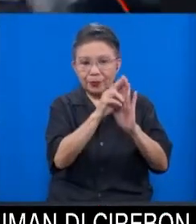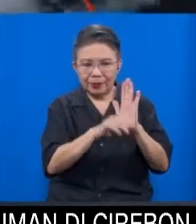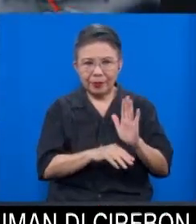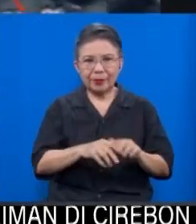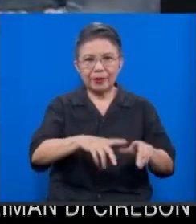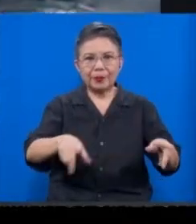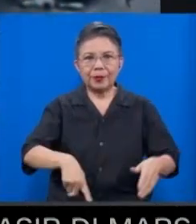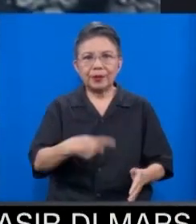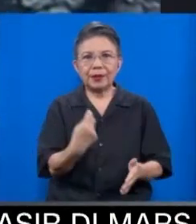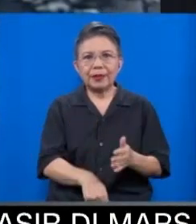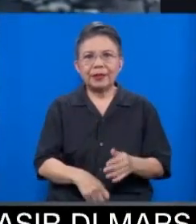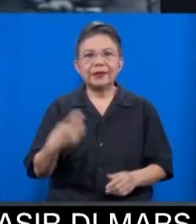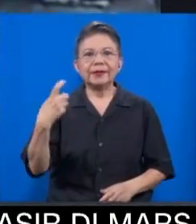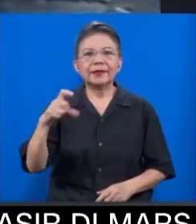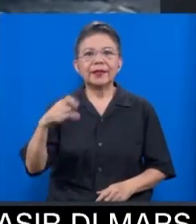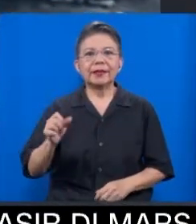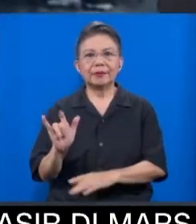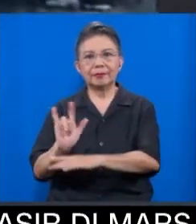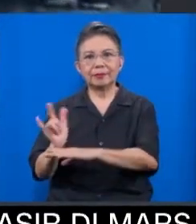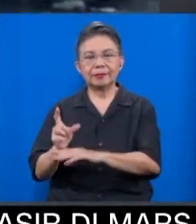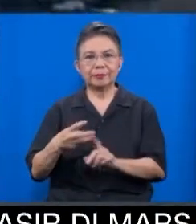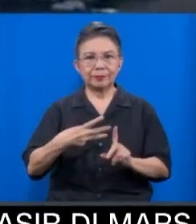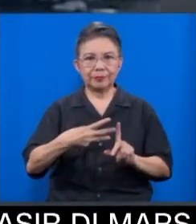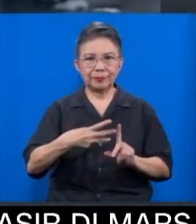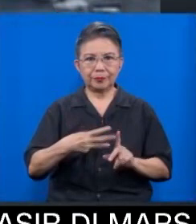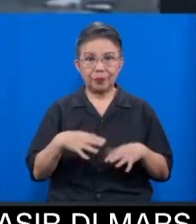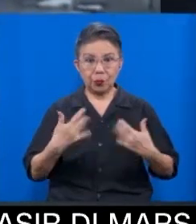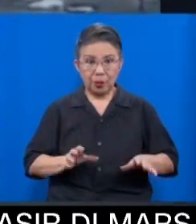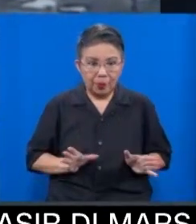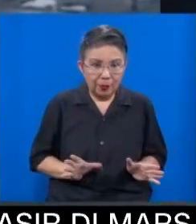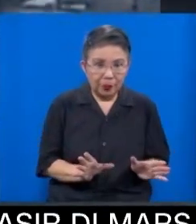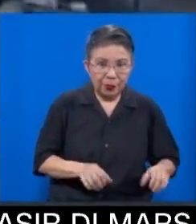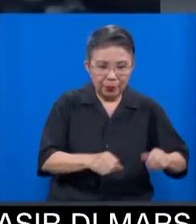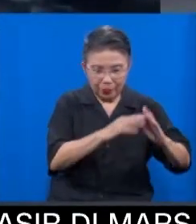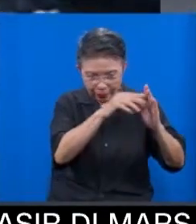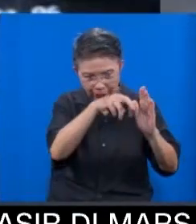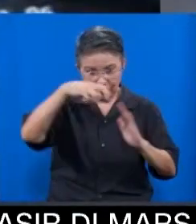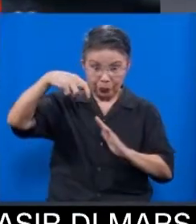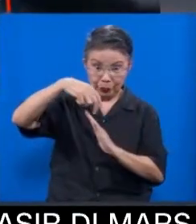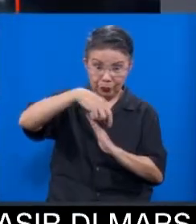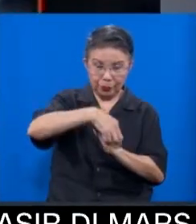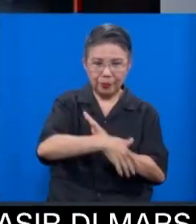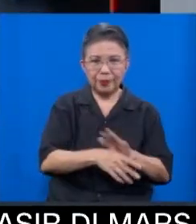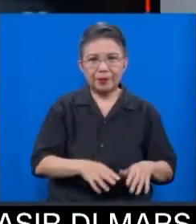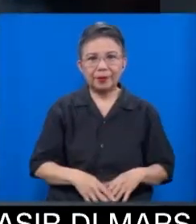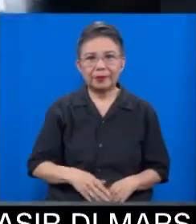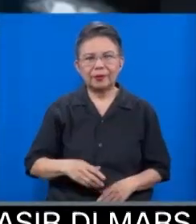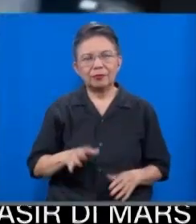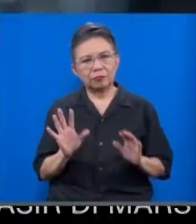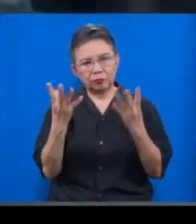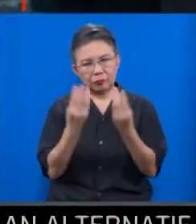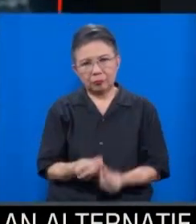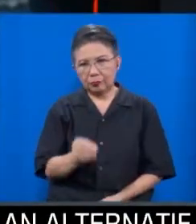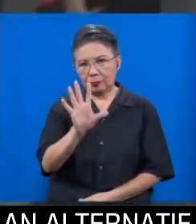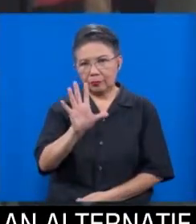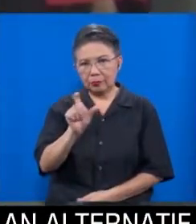kampung Jarakosta, Cikarang Barat, Bekasi, Jawa Barat. Usai mendorong sepeda motor turun ke lantai 1, pelaku yang diperkirakan berjumlah